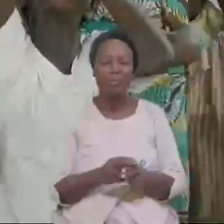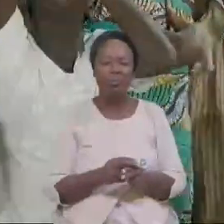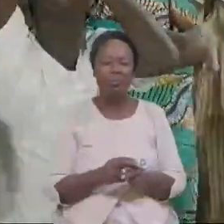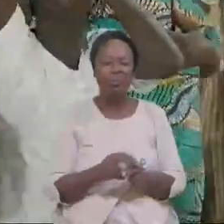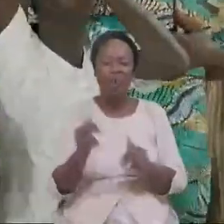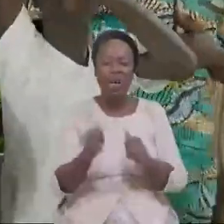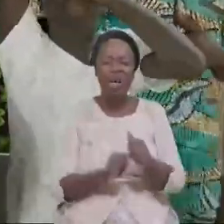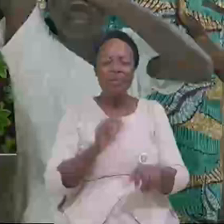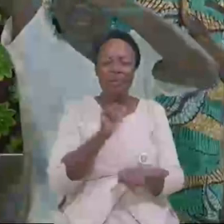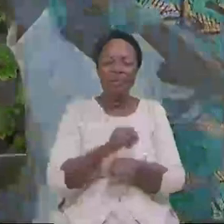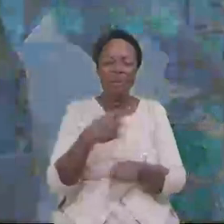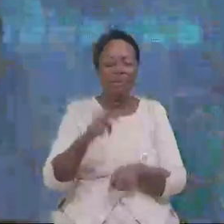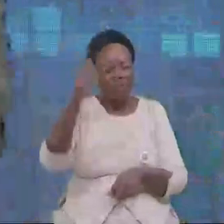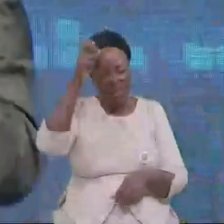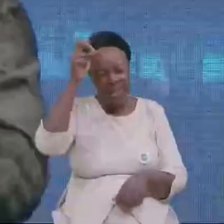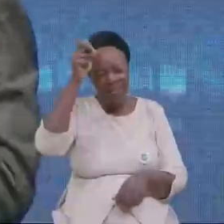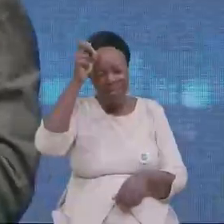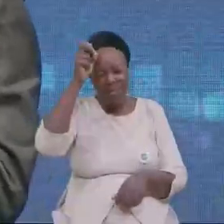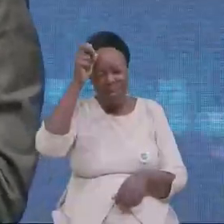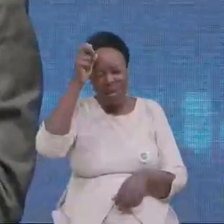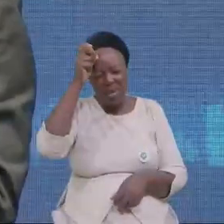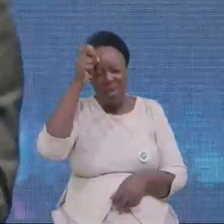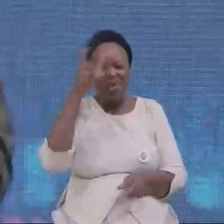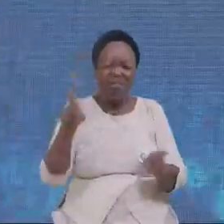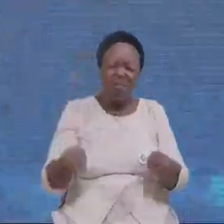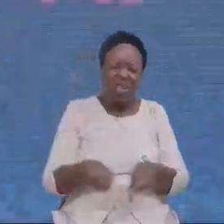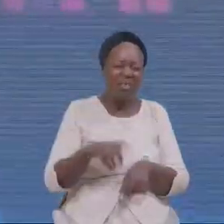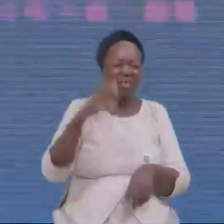Toute œuvre du diable, comme l'insanité,